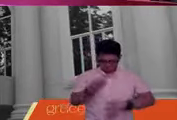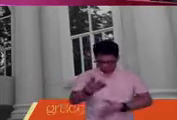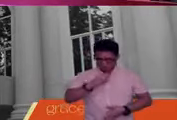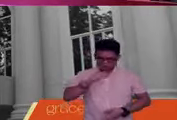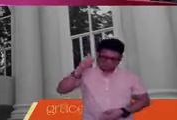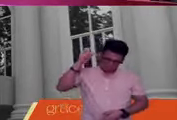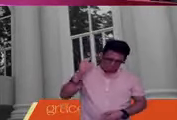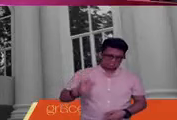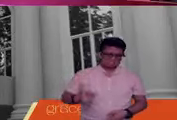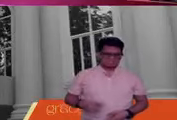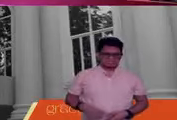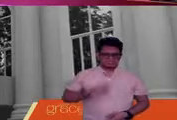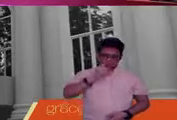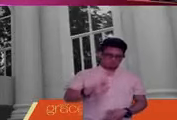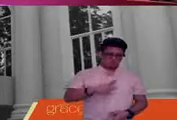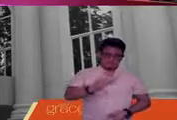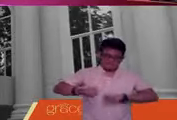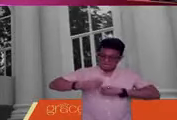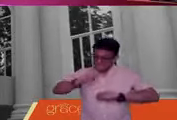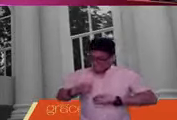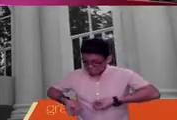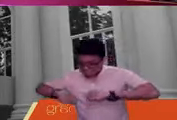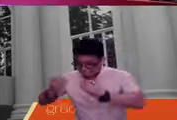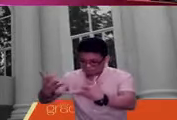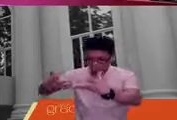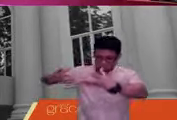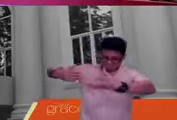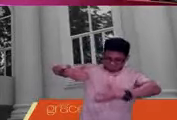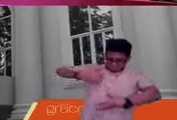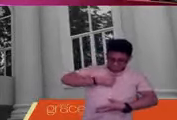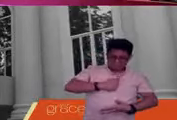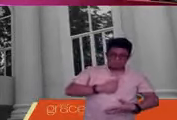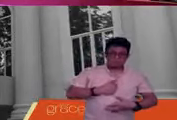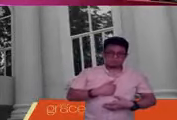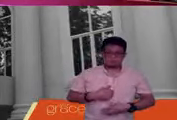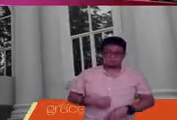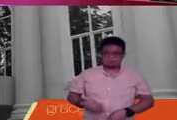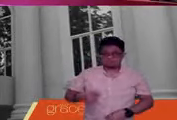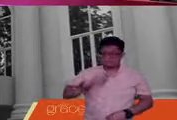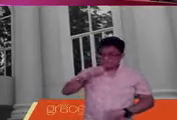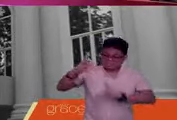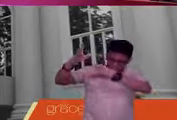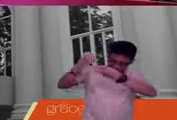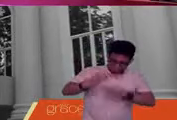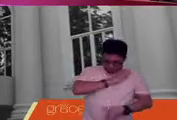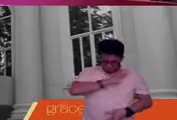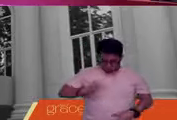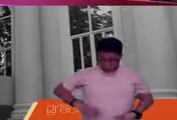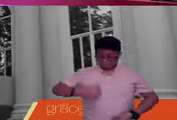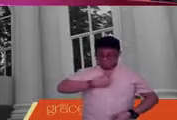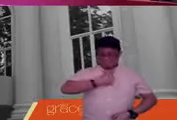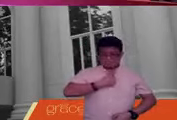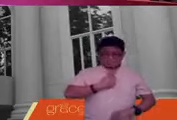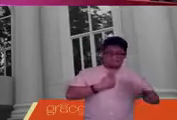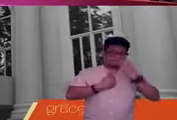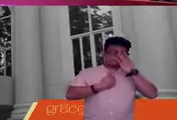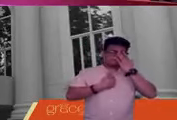sabt ang kamatuoran, wala ni mo ihatag ang kamatuoran sa imong kaugalingon. Kaya nga naman, wala ni mo dawata si Kristo.